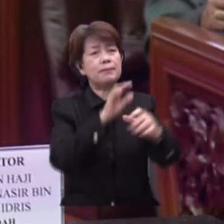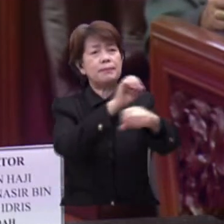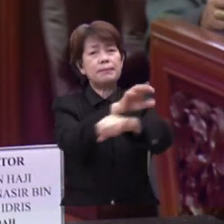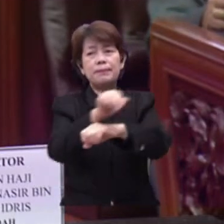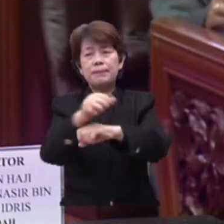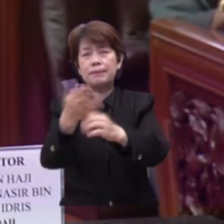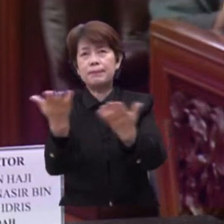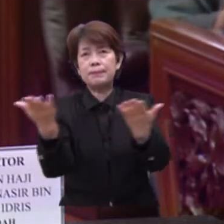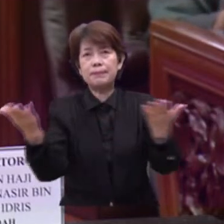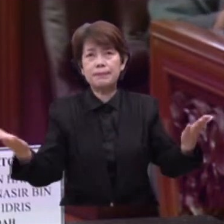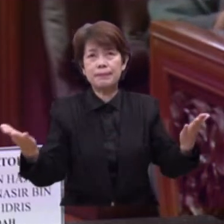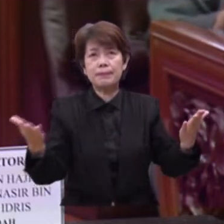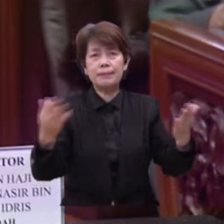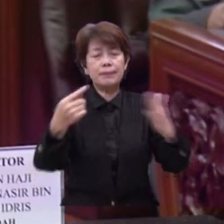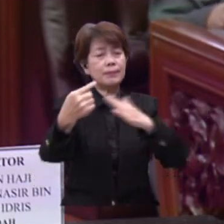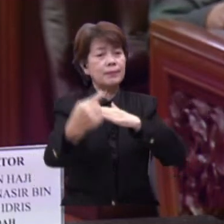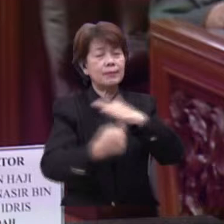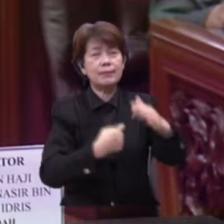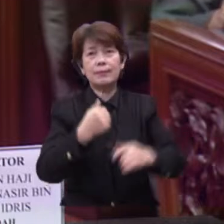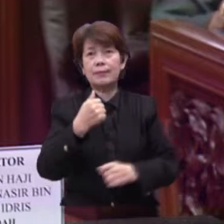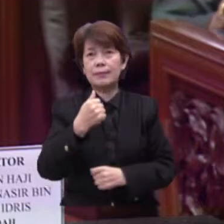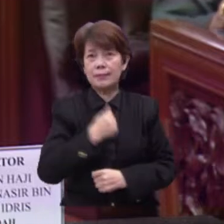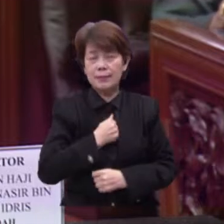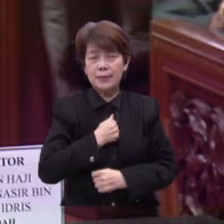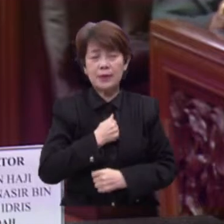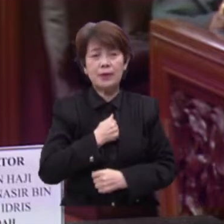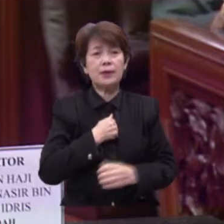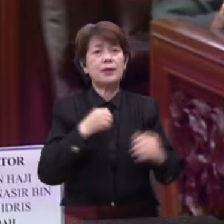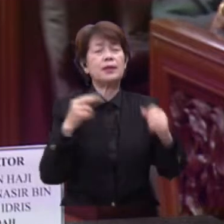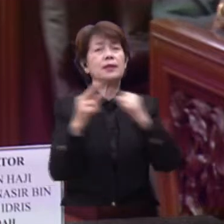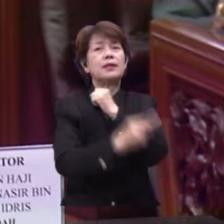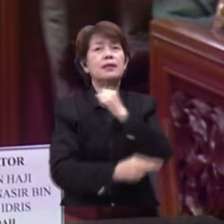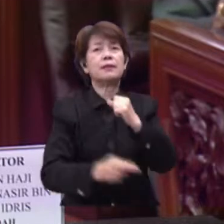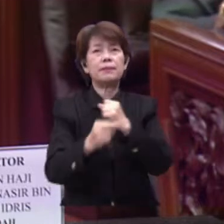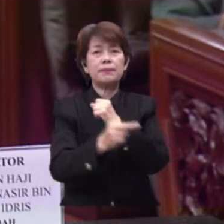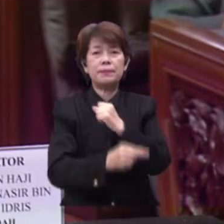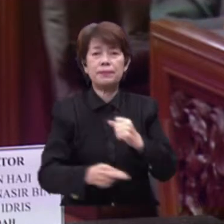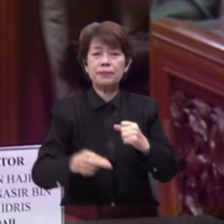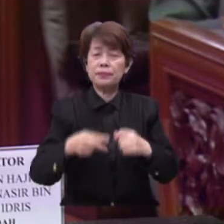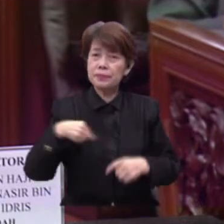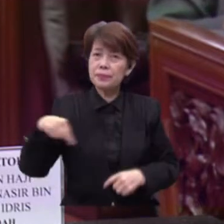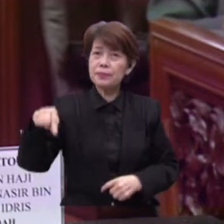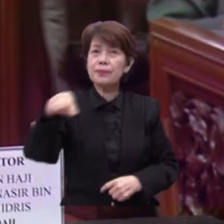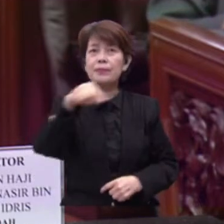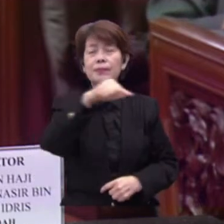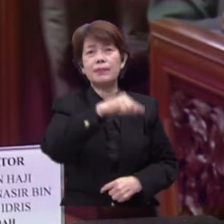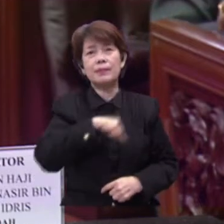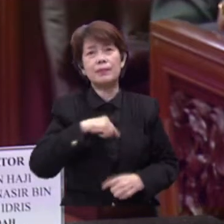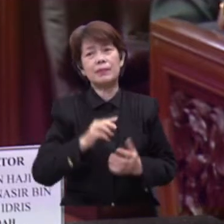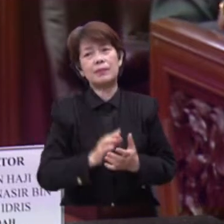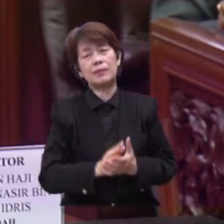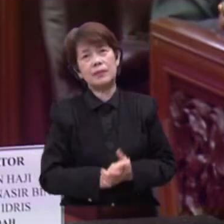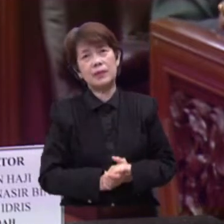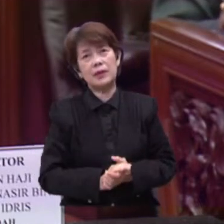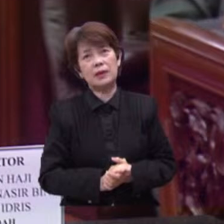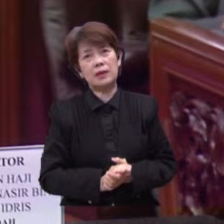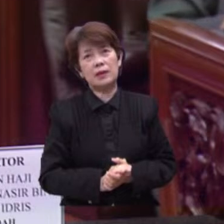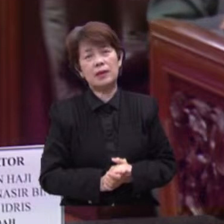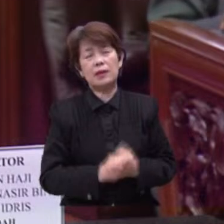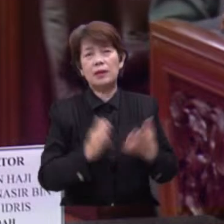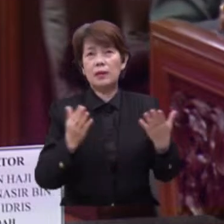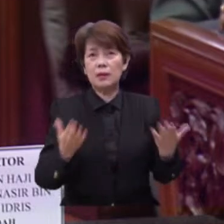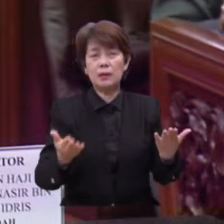di negara kita daripada laporan menunjukkan bahwa kemurungan adalah